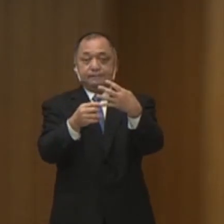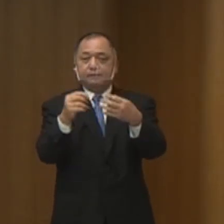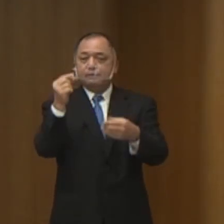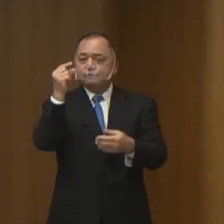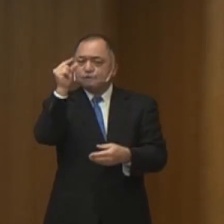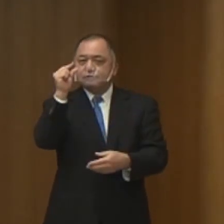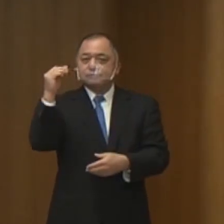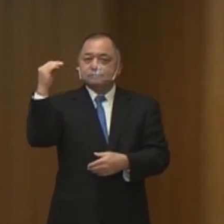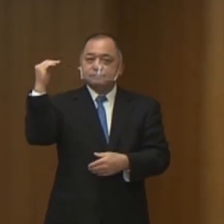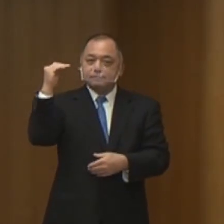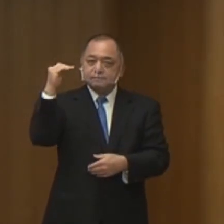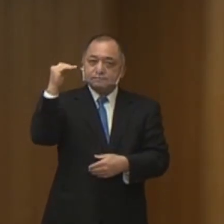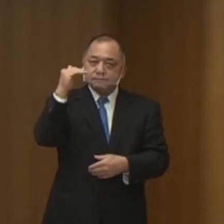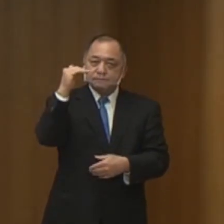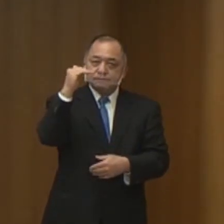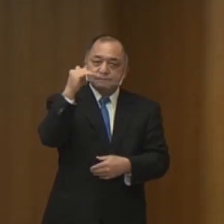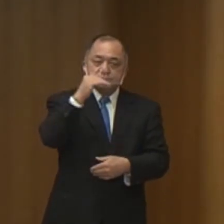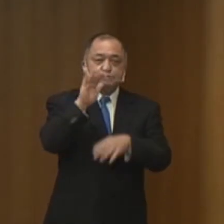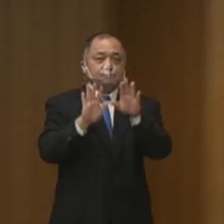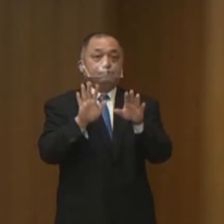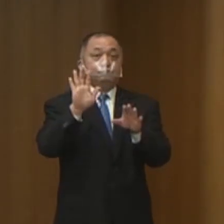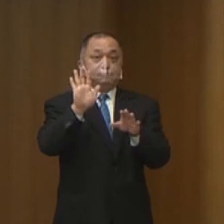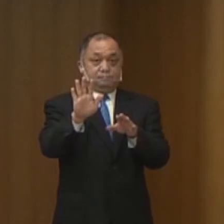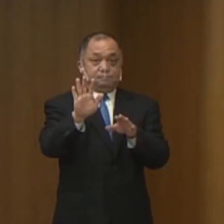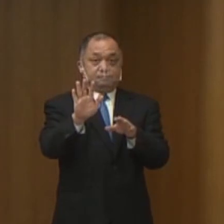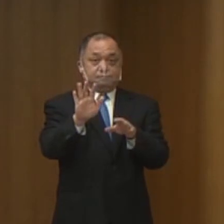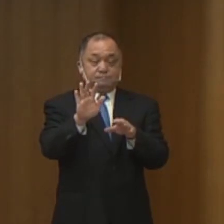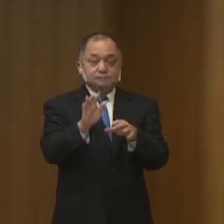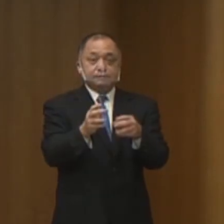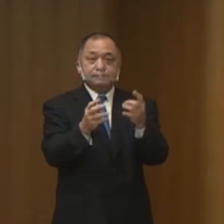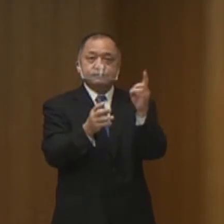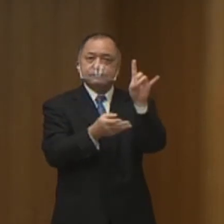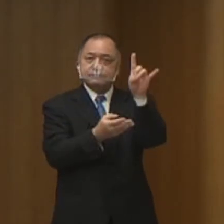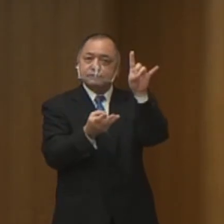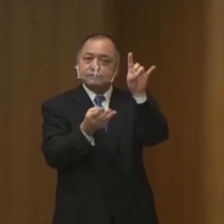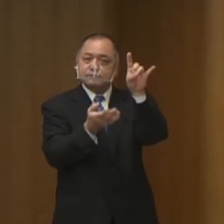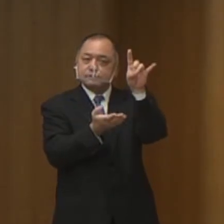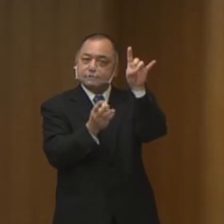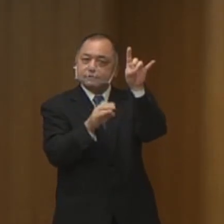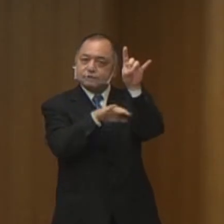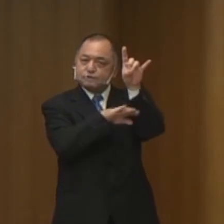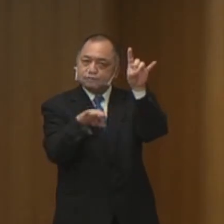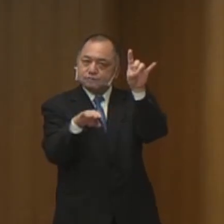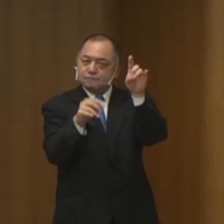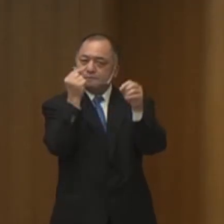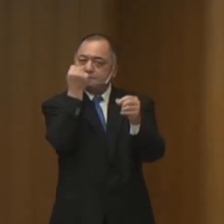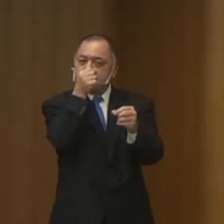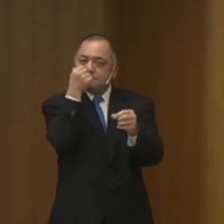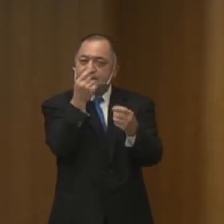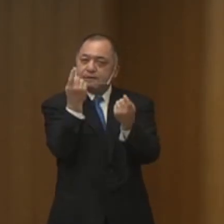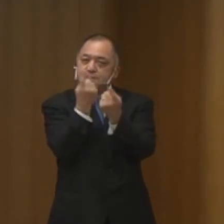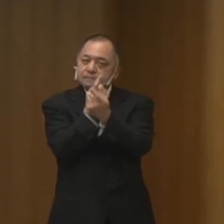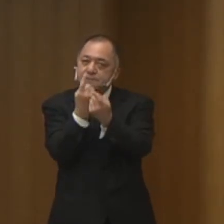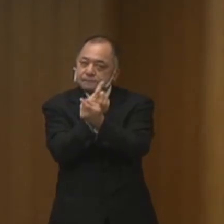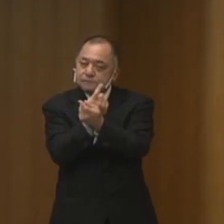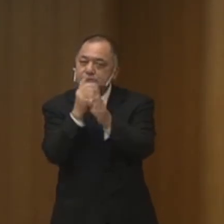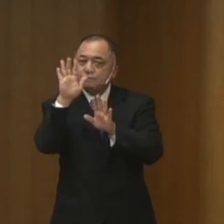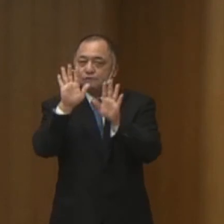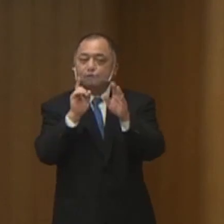向になるなど、いくつかの指標で改善の兆しが見られるということは言えると